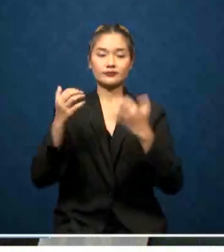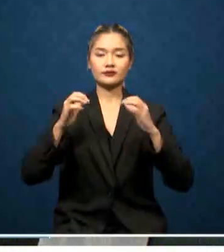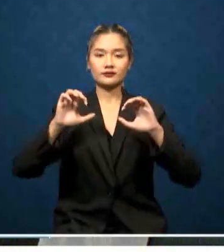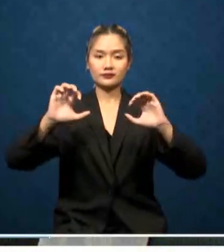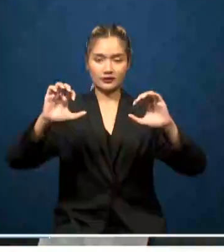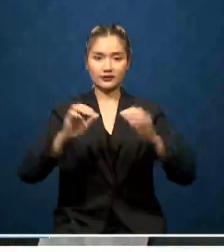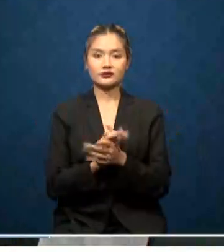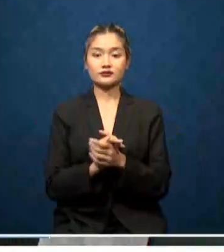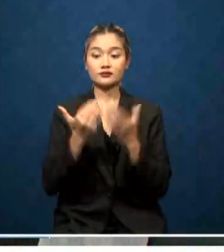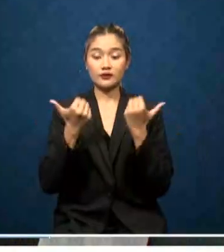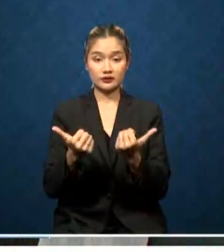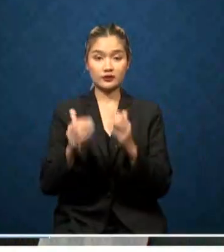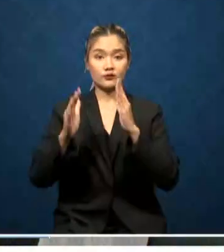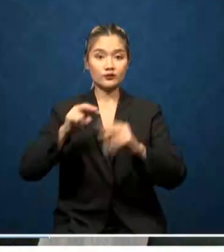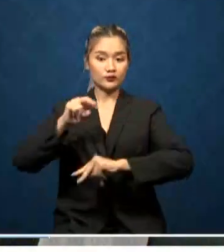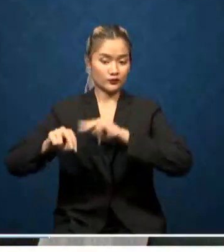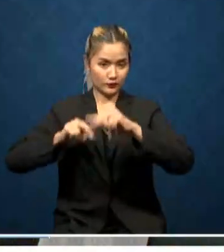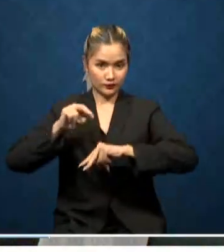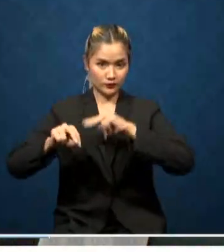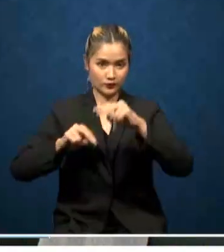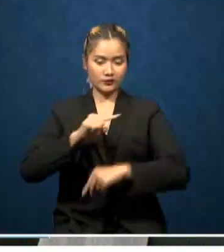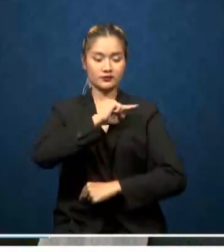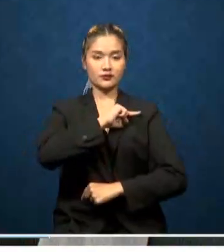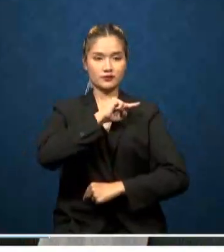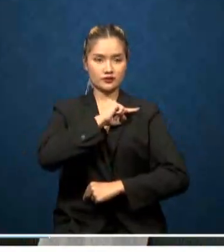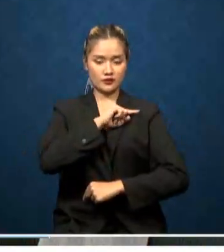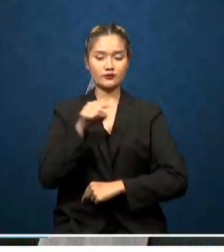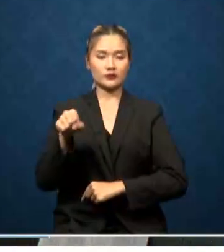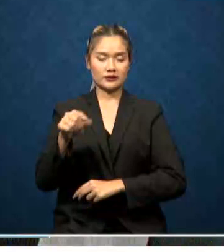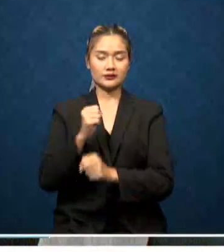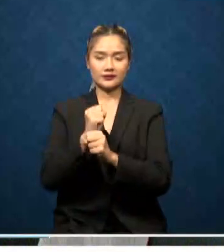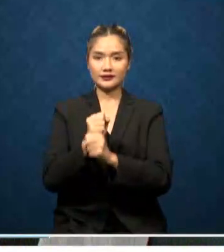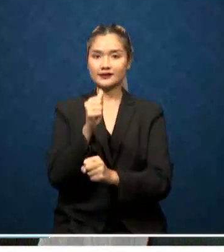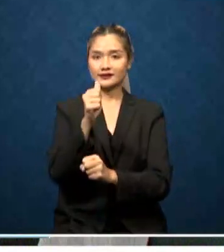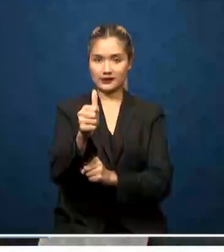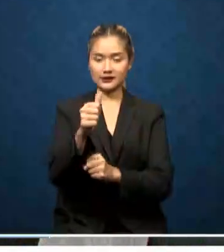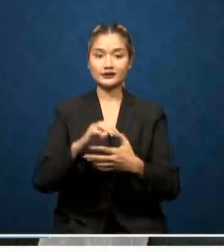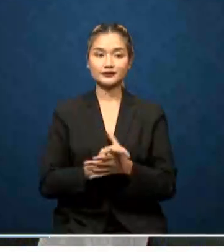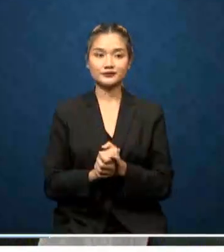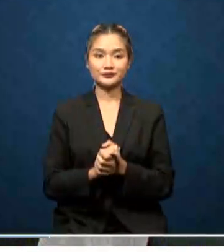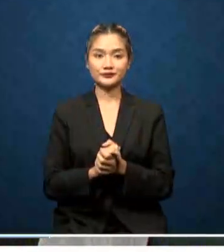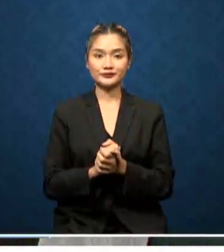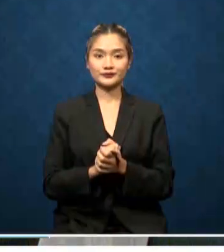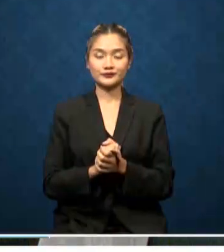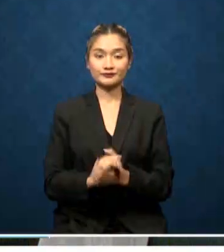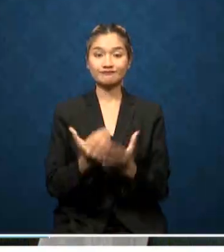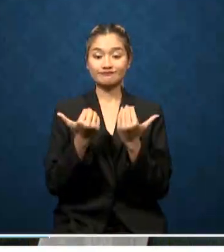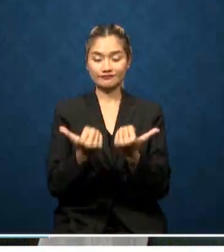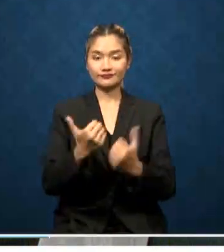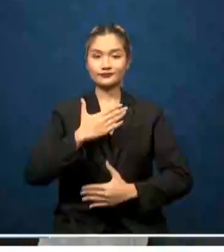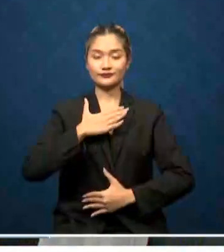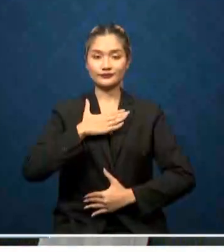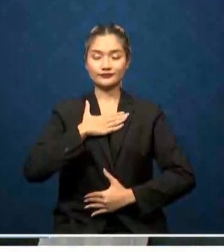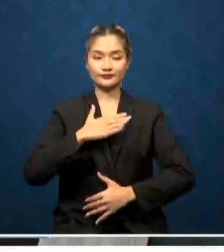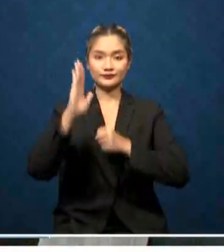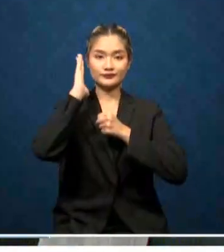นผู้ตรวจการแผ่นดินเนี่ยก็มีหน้าที่ตรงนี้เลยนะครับที่จะทำได้เนี่ยครับผมก็เรียน